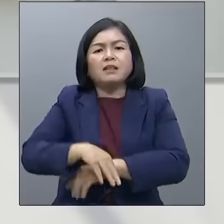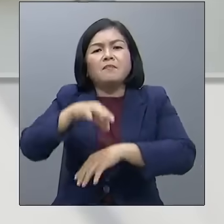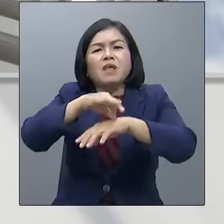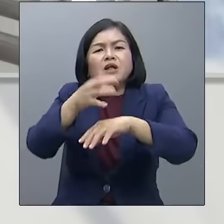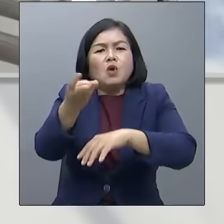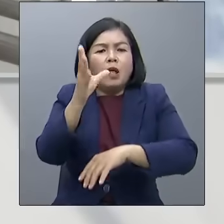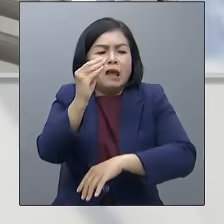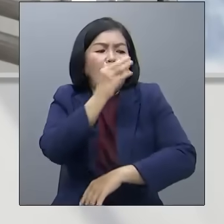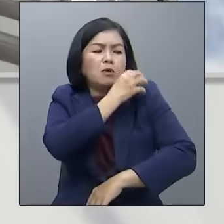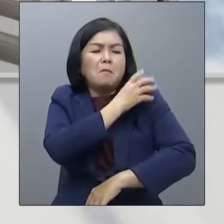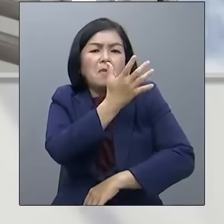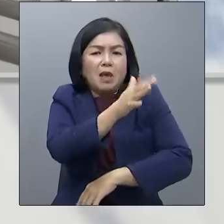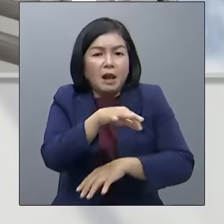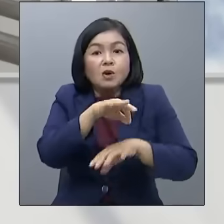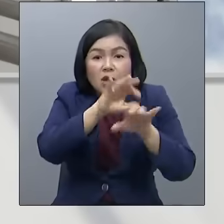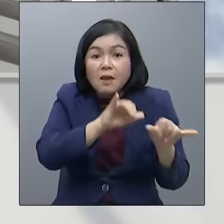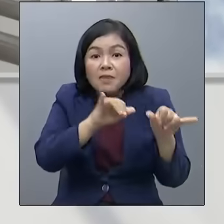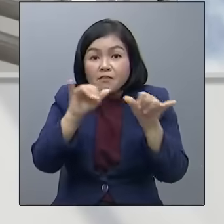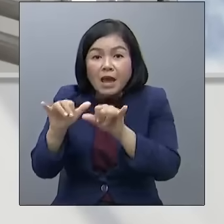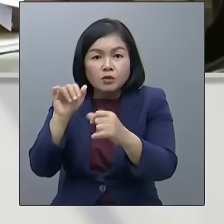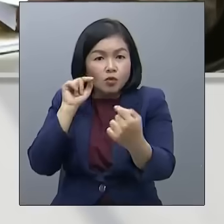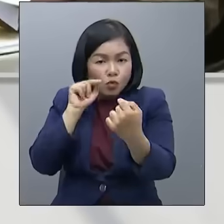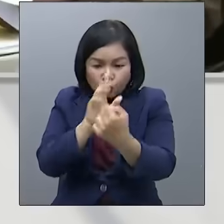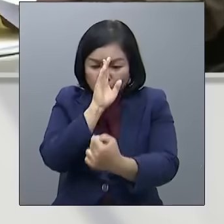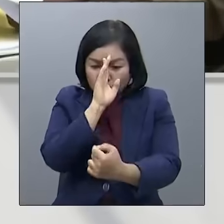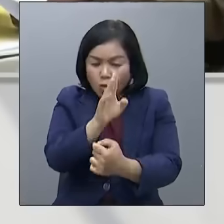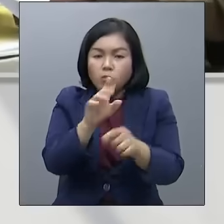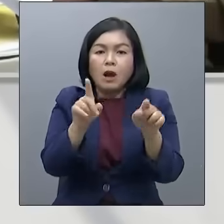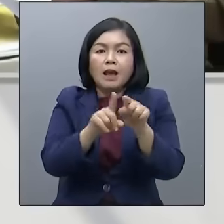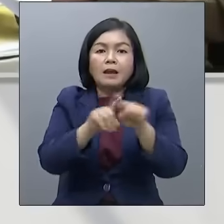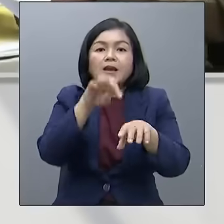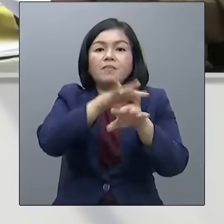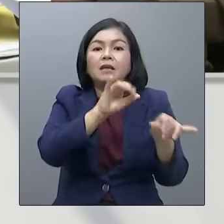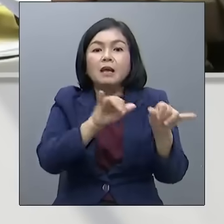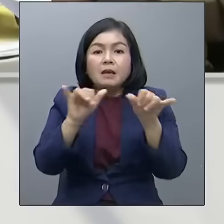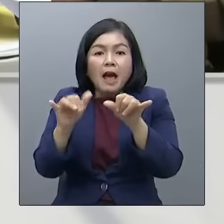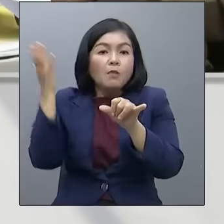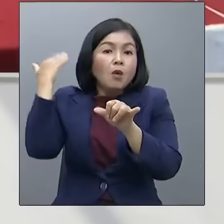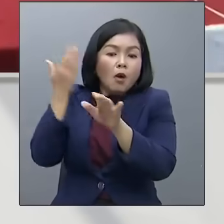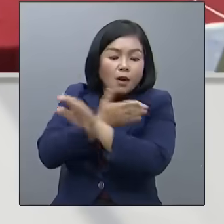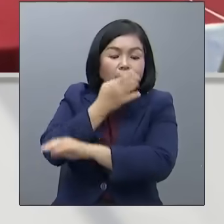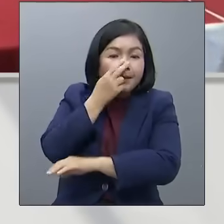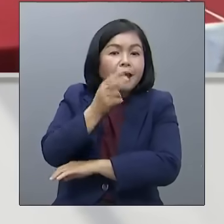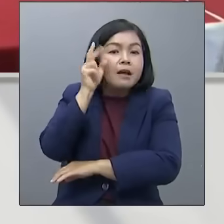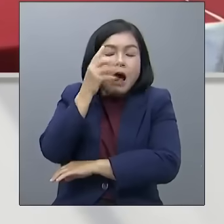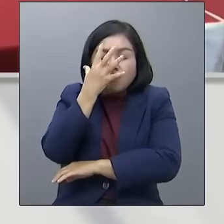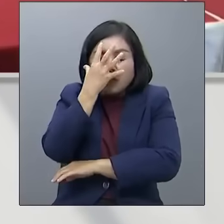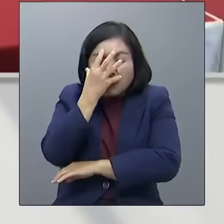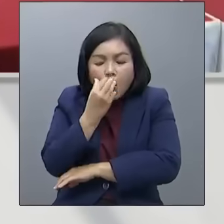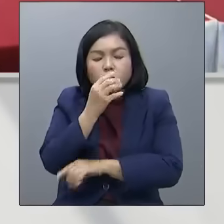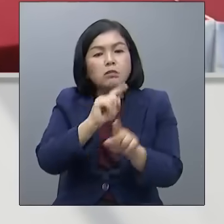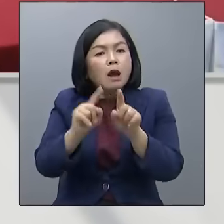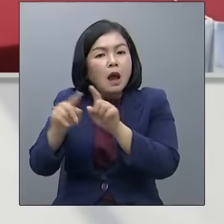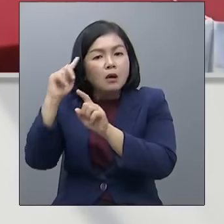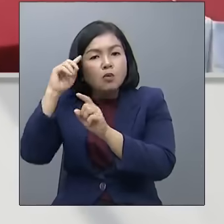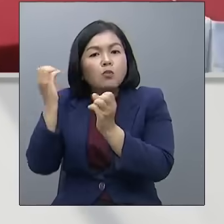การโยกย้ายแต่งตั้งที่ควรจะต้องเป็นธรรมซึ่งในช่วงที่ผ่านมาถ้าคุณผู้ชมเห็นนะคะเราจะเห็นข่าวเศร้าที่เกิดขึ้นกับข้าราช